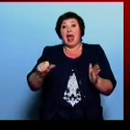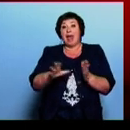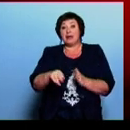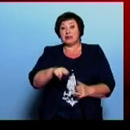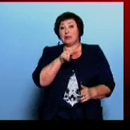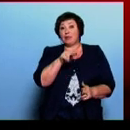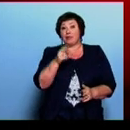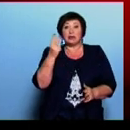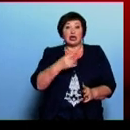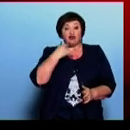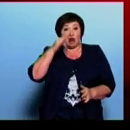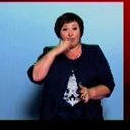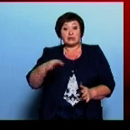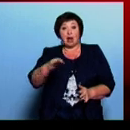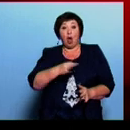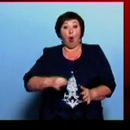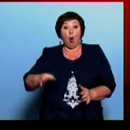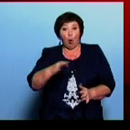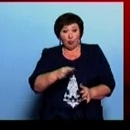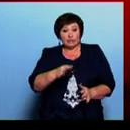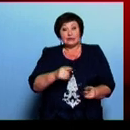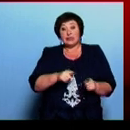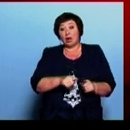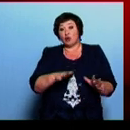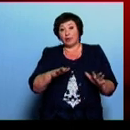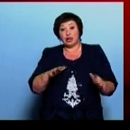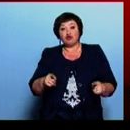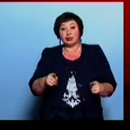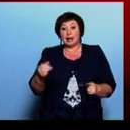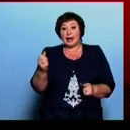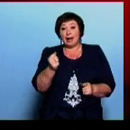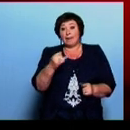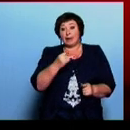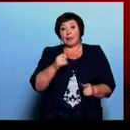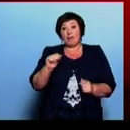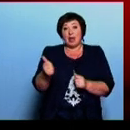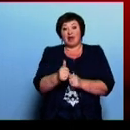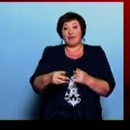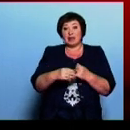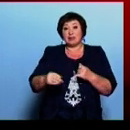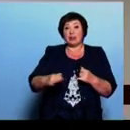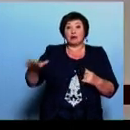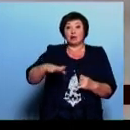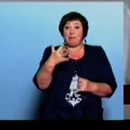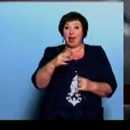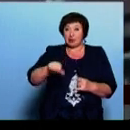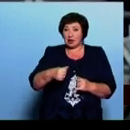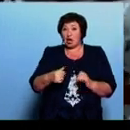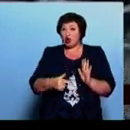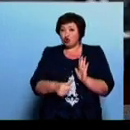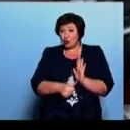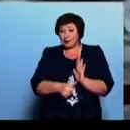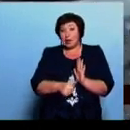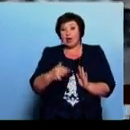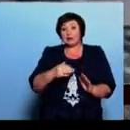Катав-Ивановском районе Челябинской области. Это в 130 километрах к востоку от Уфы. Землетрясение магнитудой 5,6. Толчки ощущались не только